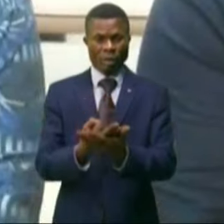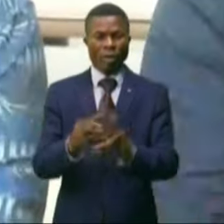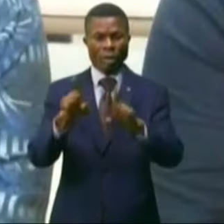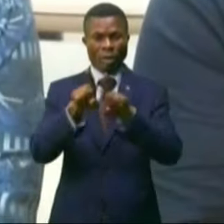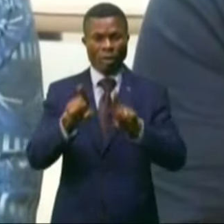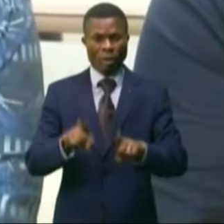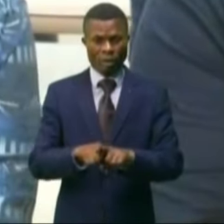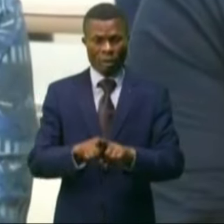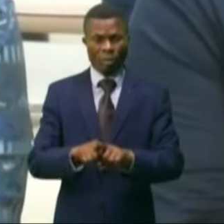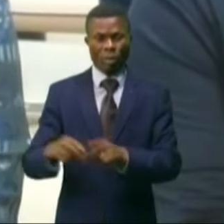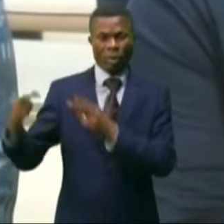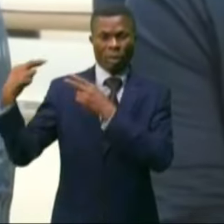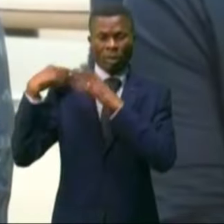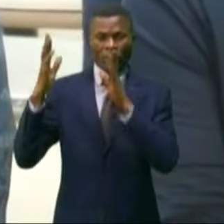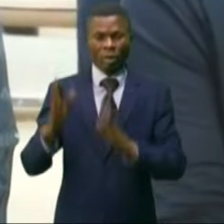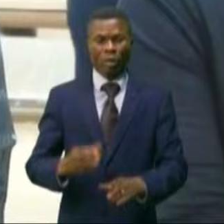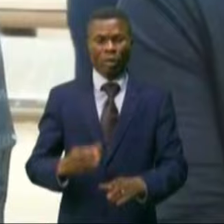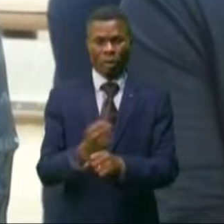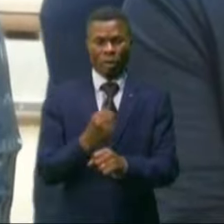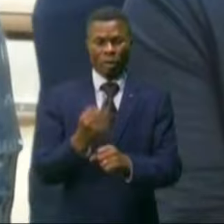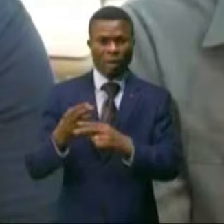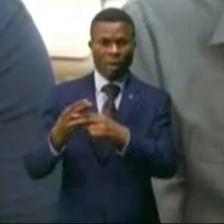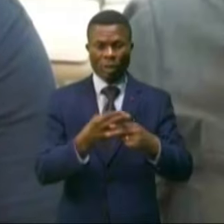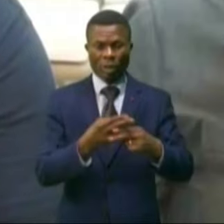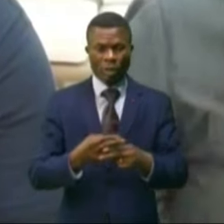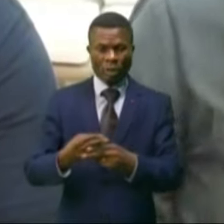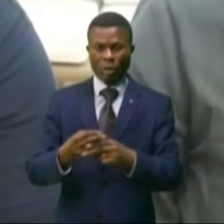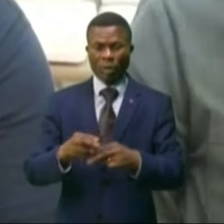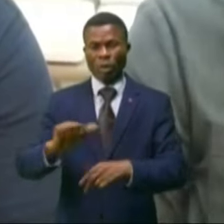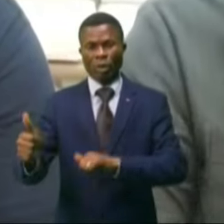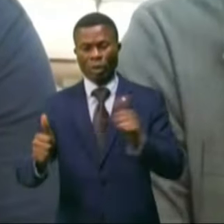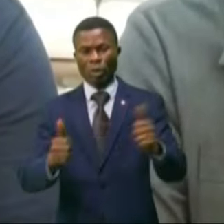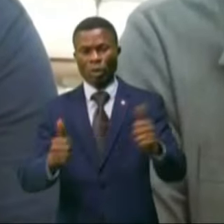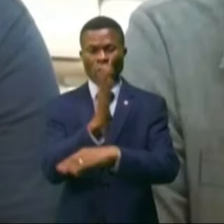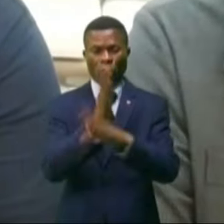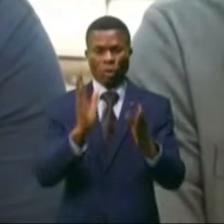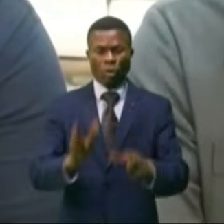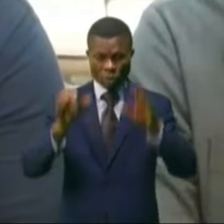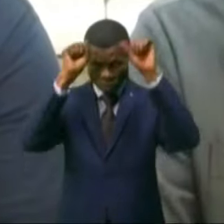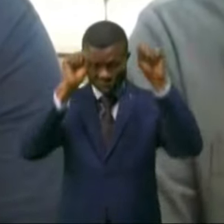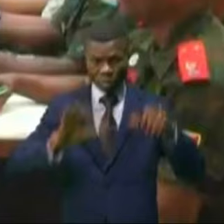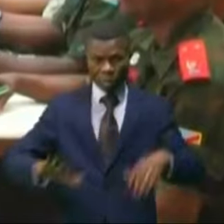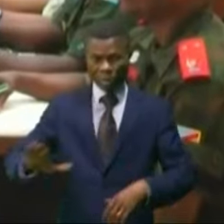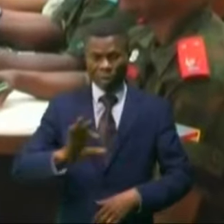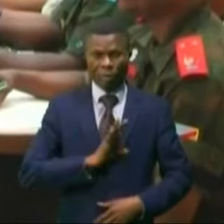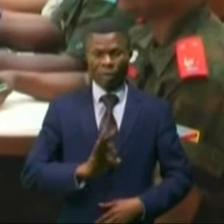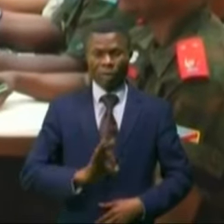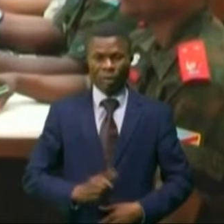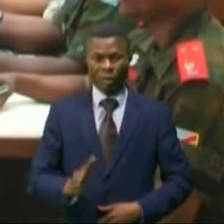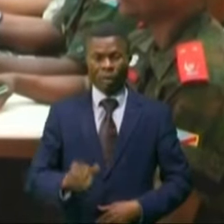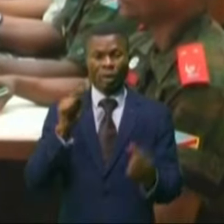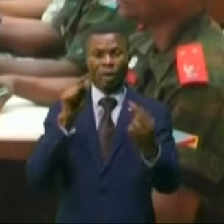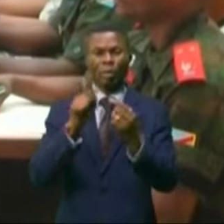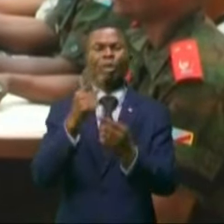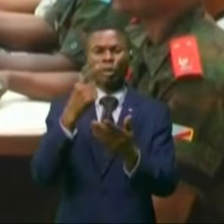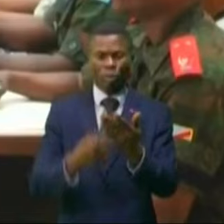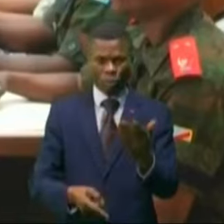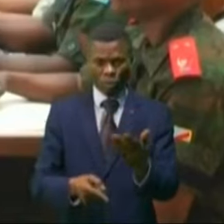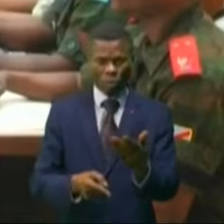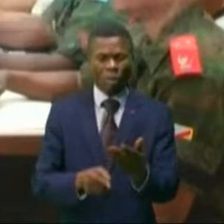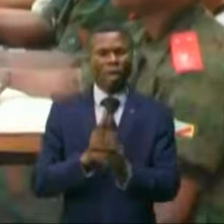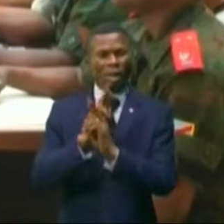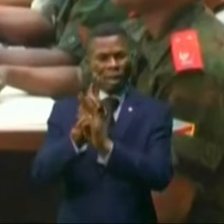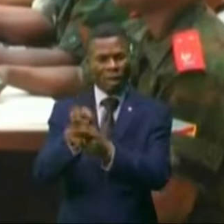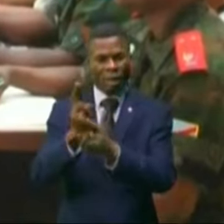les responsables des services de sécurité et certains conseillers du président de la République. Objectif, faire le point